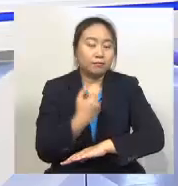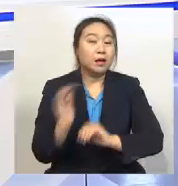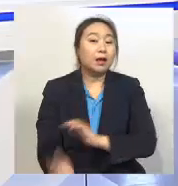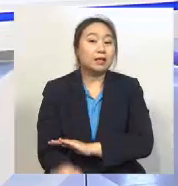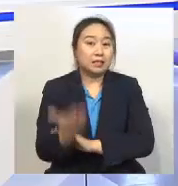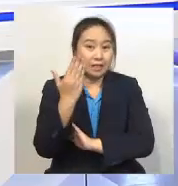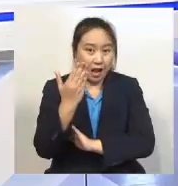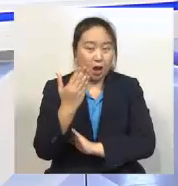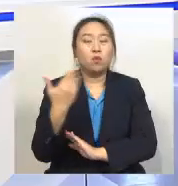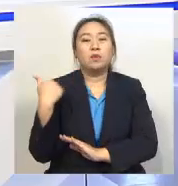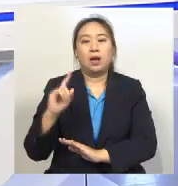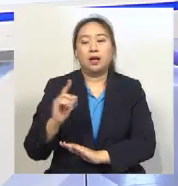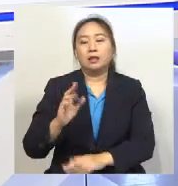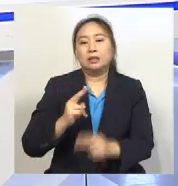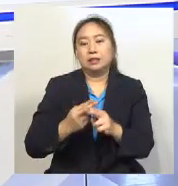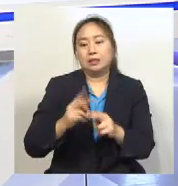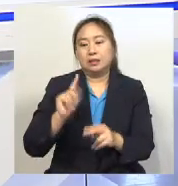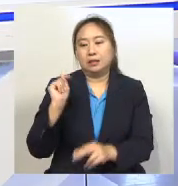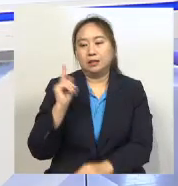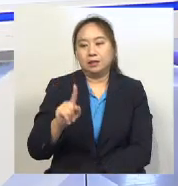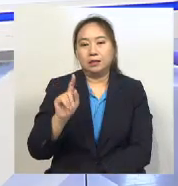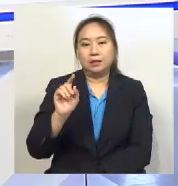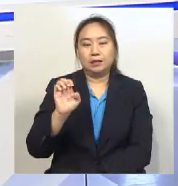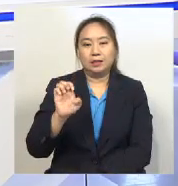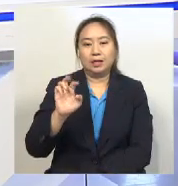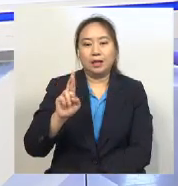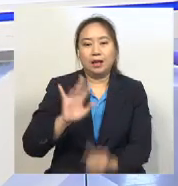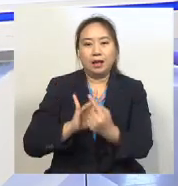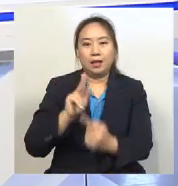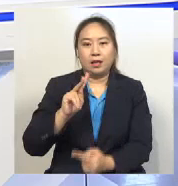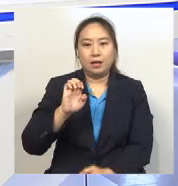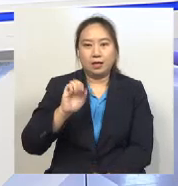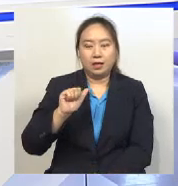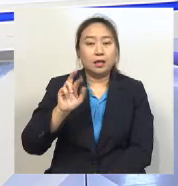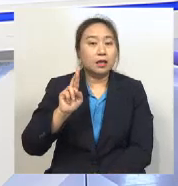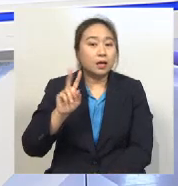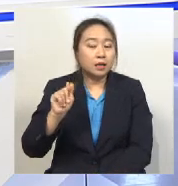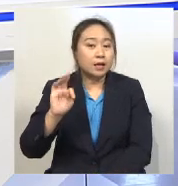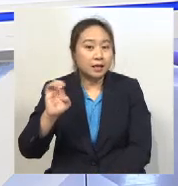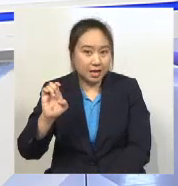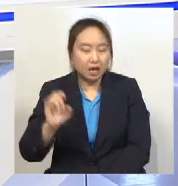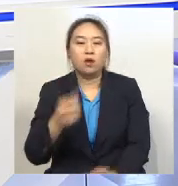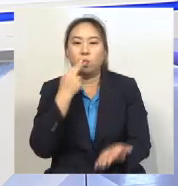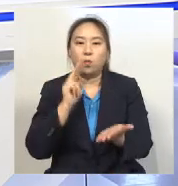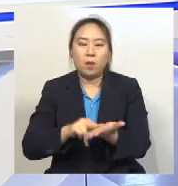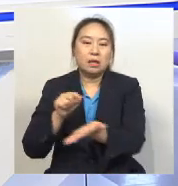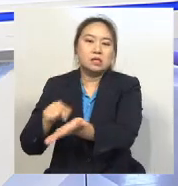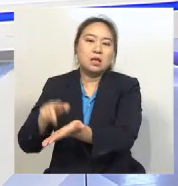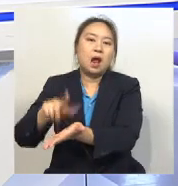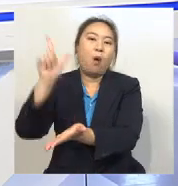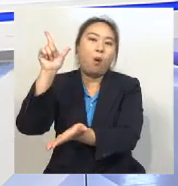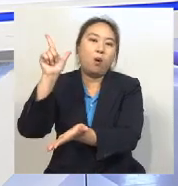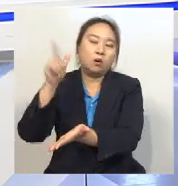ไปกันเมื่อช่วงเช้าที่ผ่านมานายแพทย์ธีรเกียรติเจริญเศรษฐสินได้ยื่นหนังสือลาออกจากการเป็นสมาชิกวุฒิสภาแล้วนะคะหลังจาก